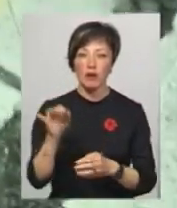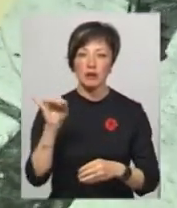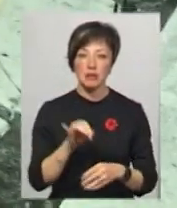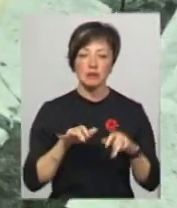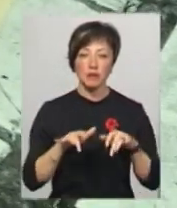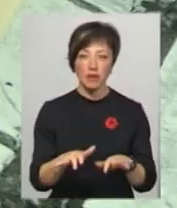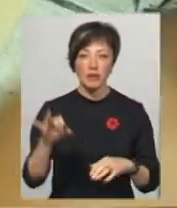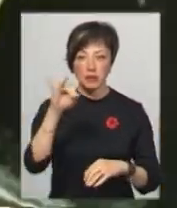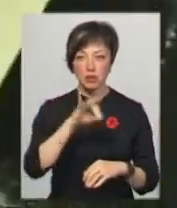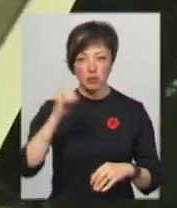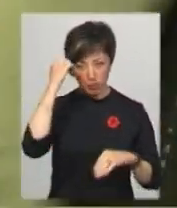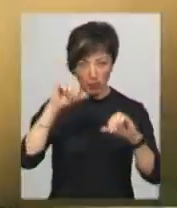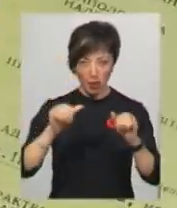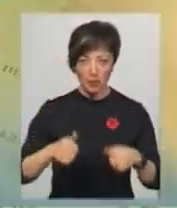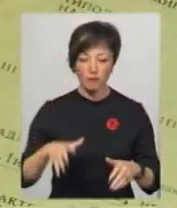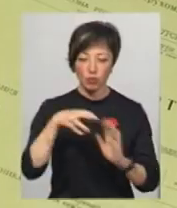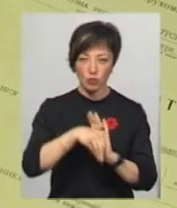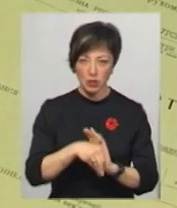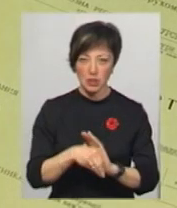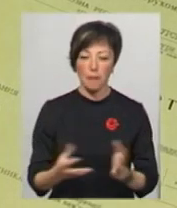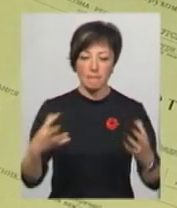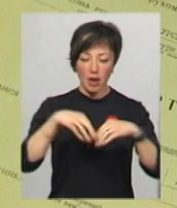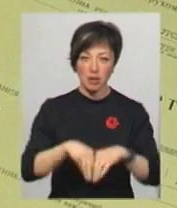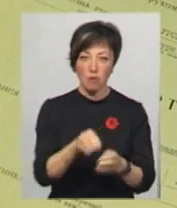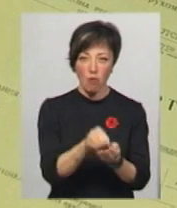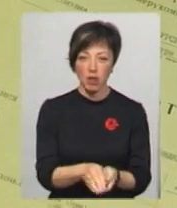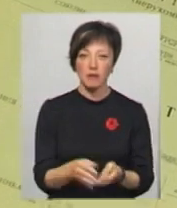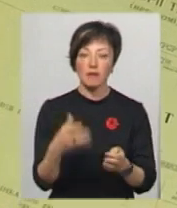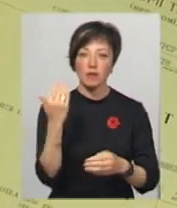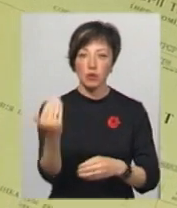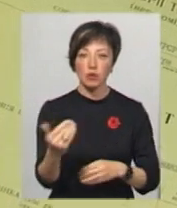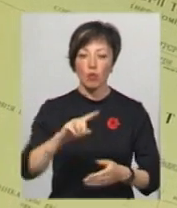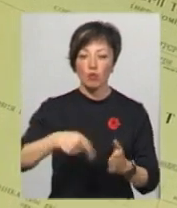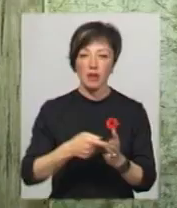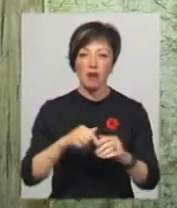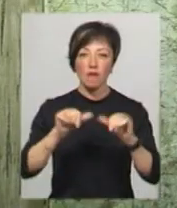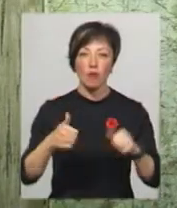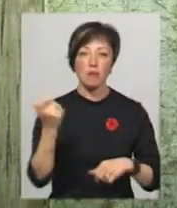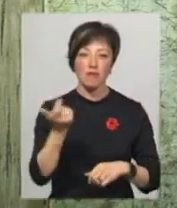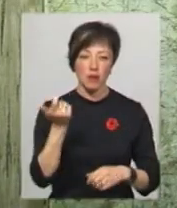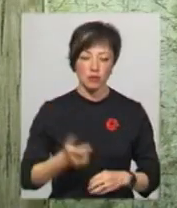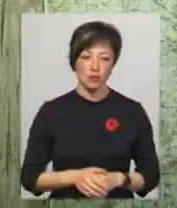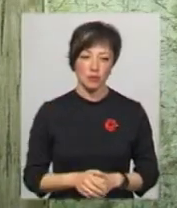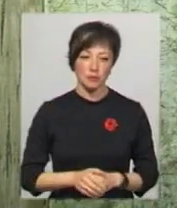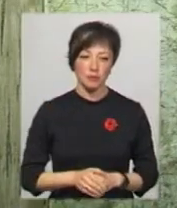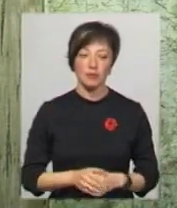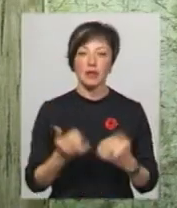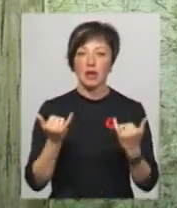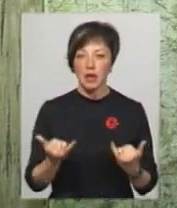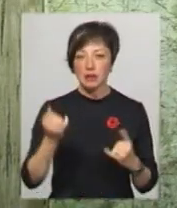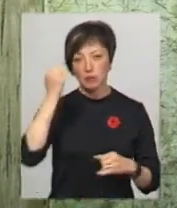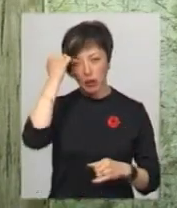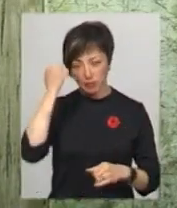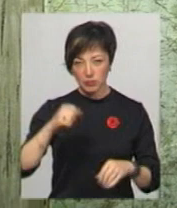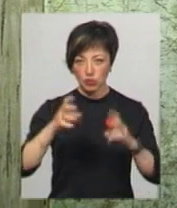поховальну справу, історичні пам'ятки, в тому числі братські могили, відносяться до комунальної форми власності, додає Сергій Шпаковський. Наразі